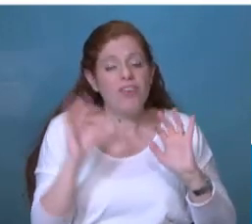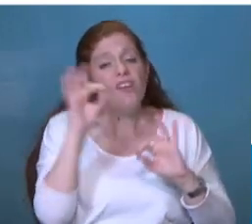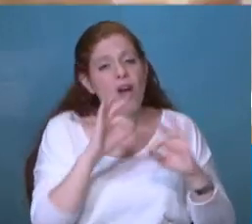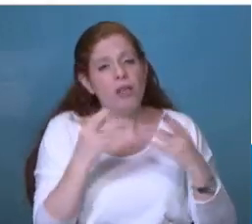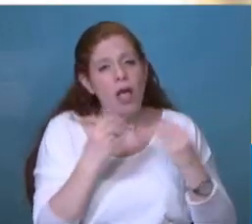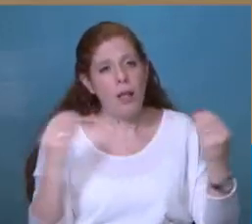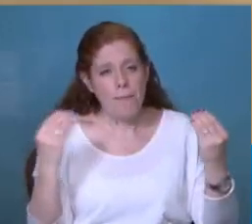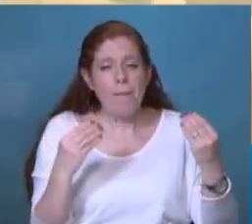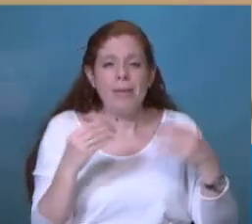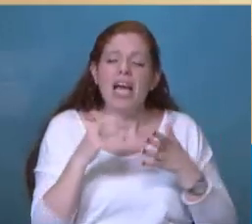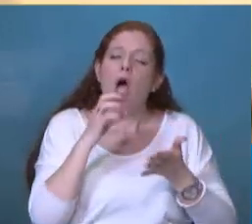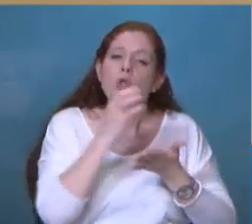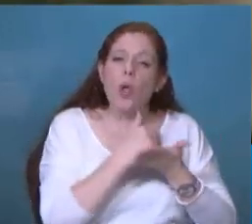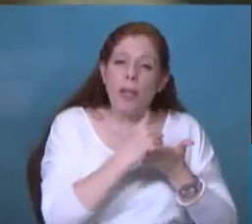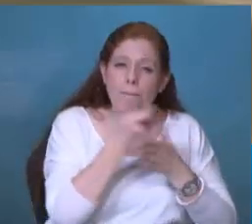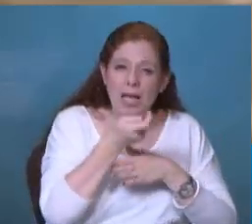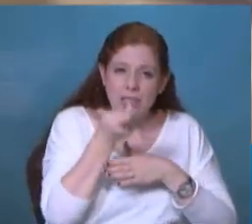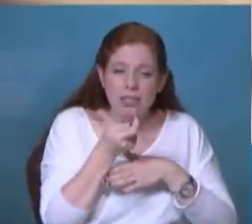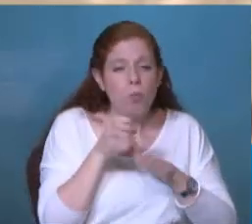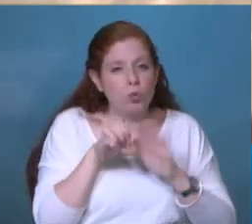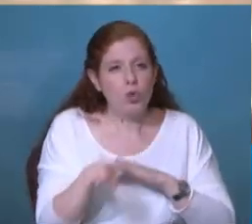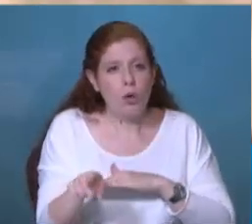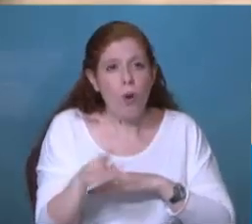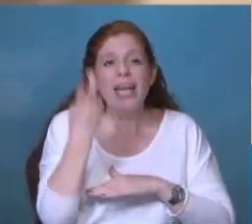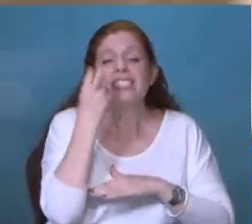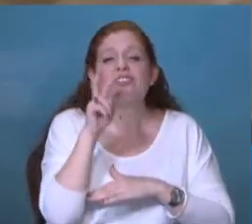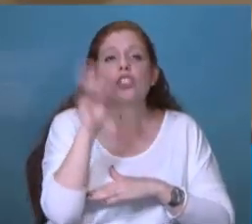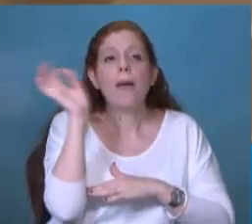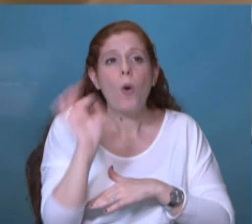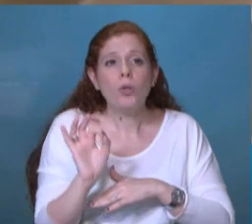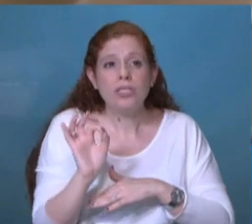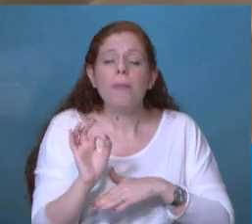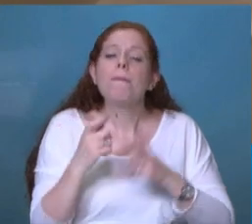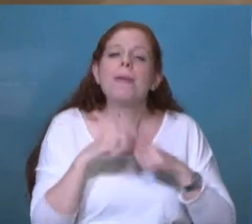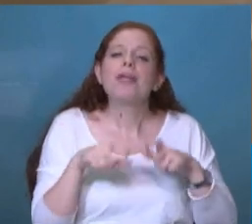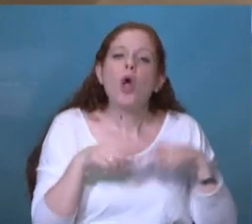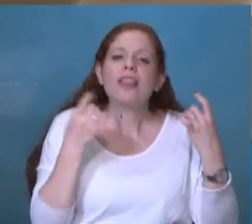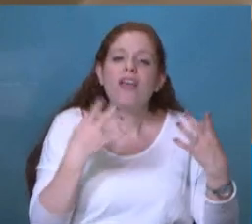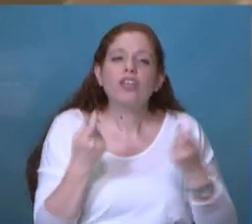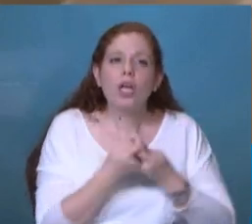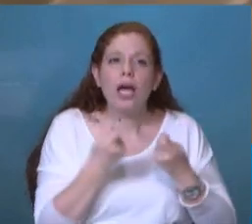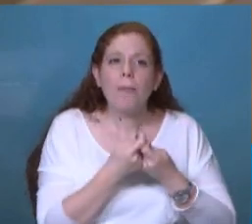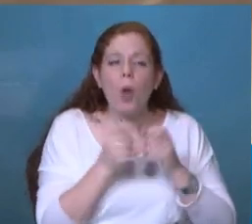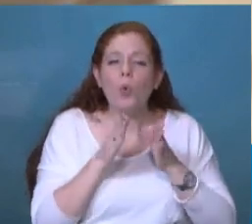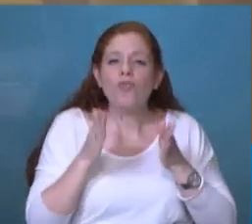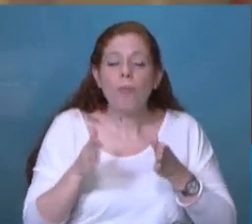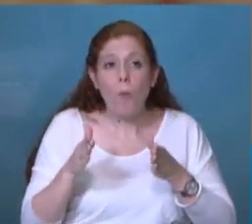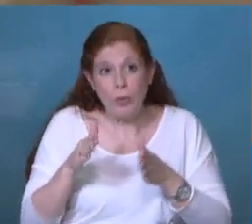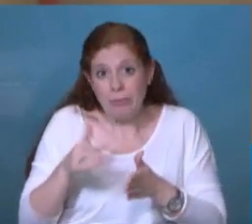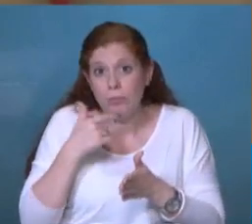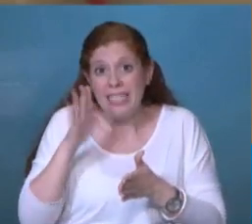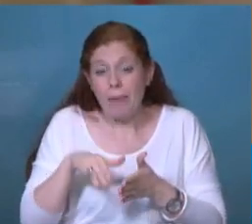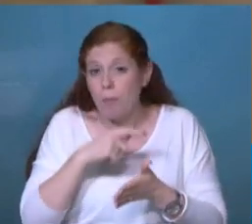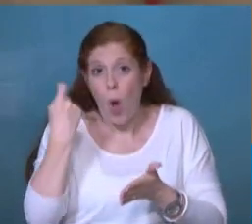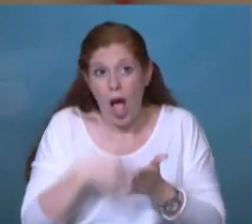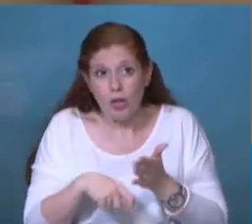מקרנות הפנסיה וקופות הגמל מושקעות בה. כ-22% ממניות טבע שייכות לגופים המוסדיים, כלומר, גם אם לא רכשתם